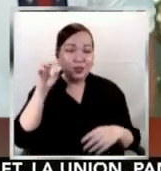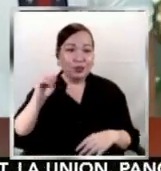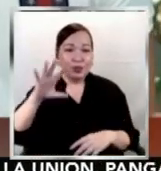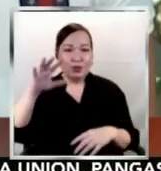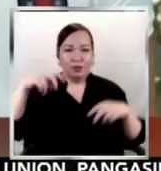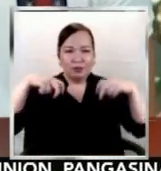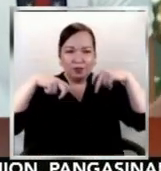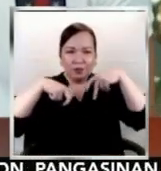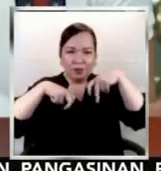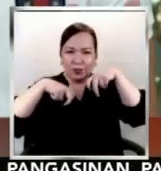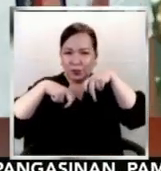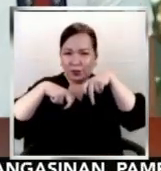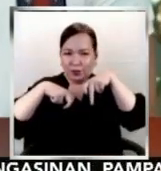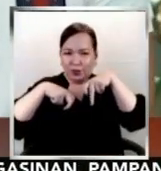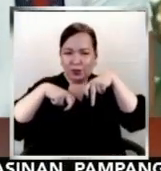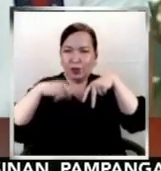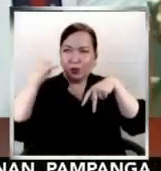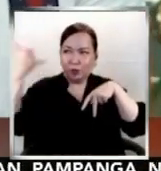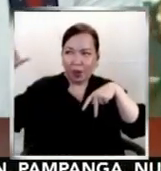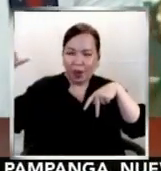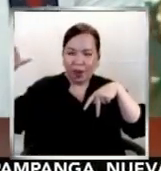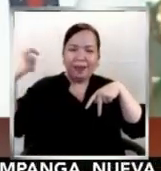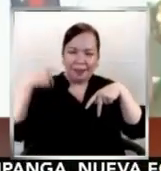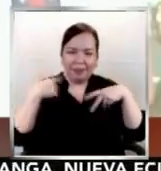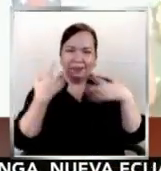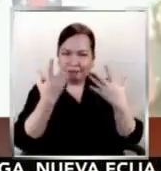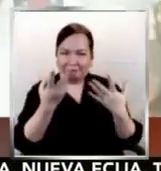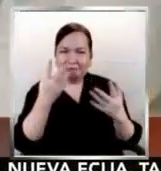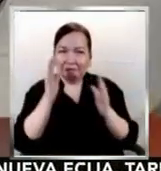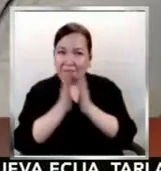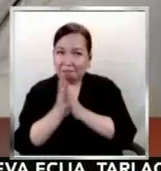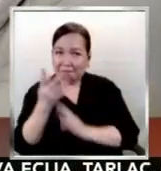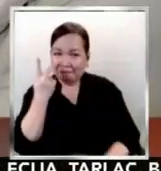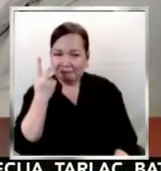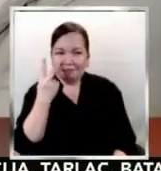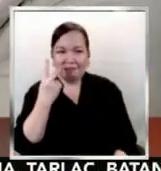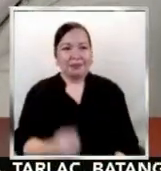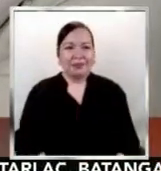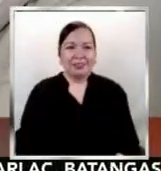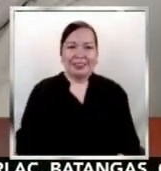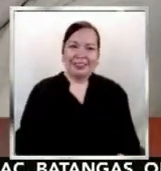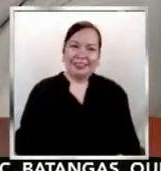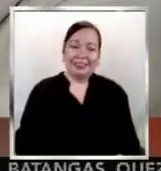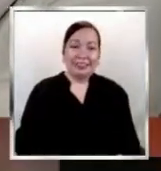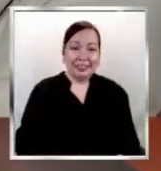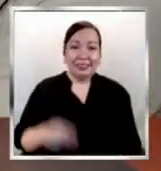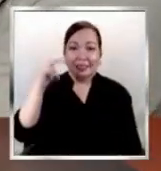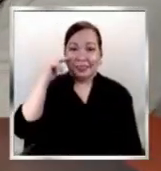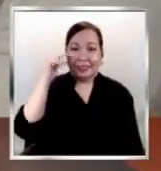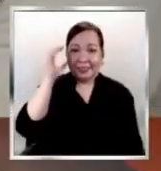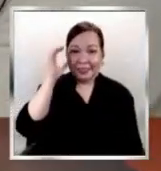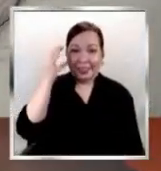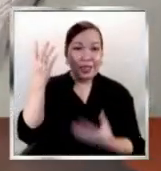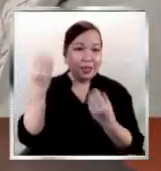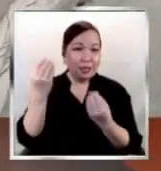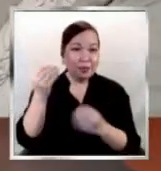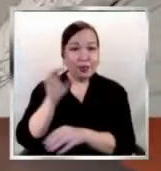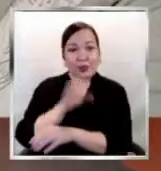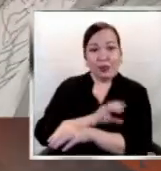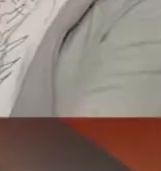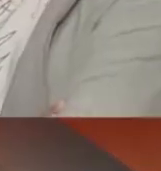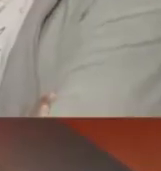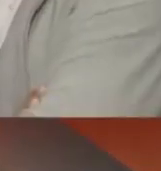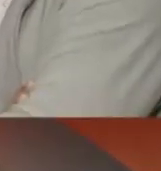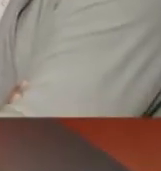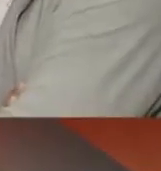Yung buong proposal, papanood nila yun mamaya. Nelson Canlas, updated sa Showbiz Happenings.